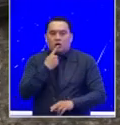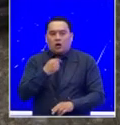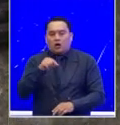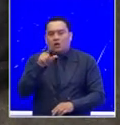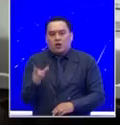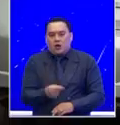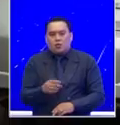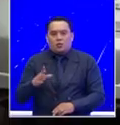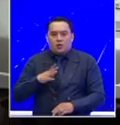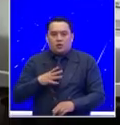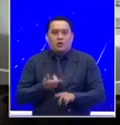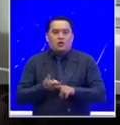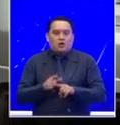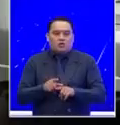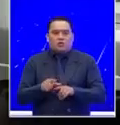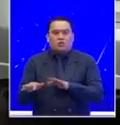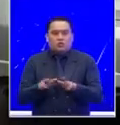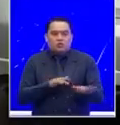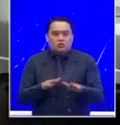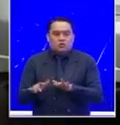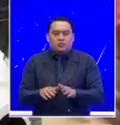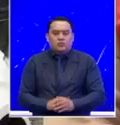представителей учреждения в эти дни кипит.